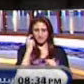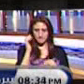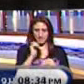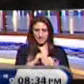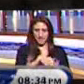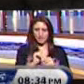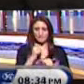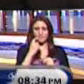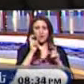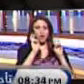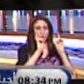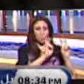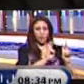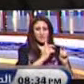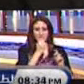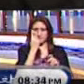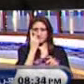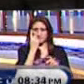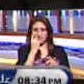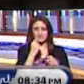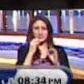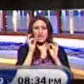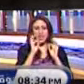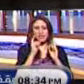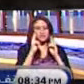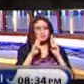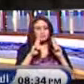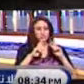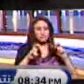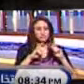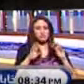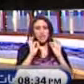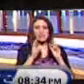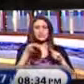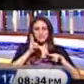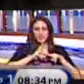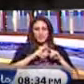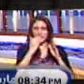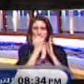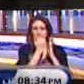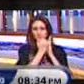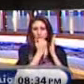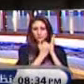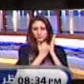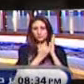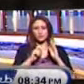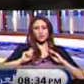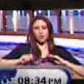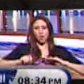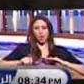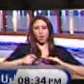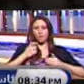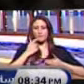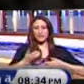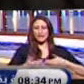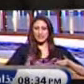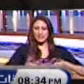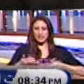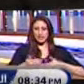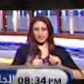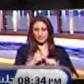الطعن هو إعادة النظر في المبادئ الذي تضمنها حكم القضاء الإداري. أما